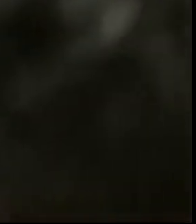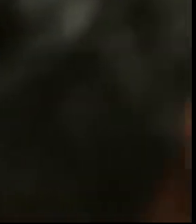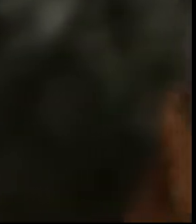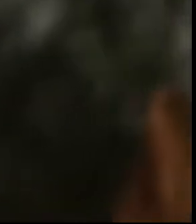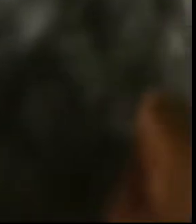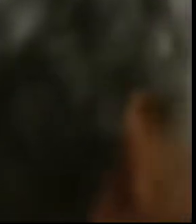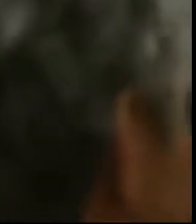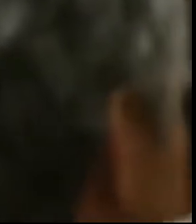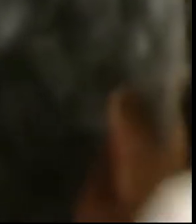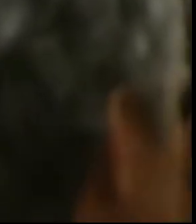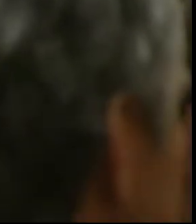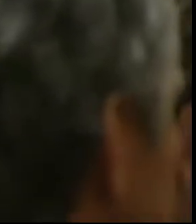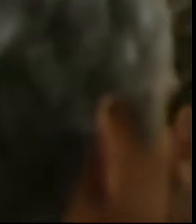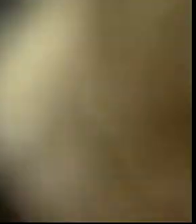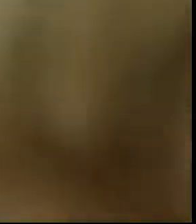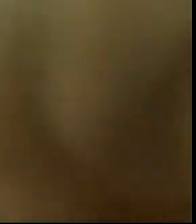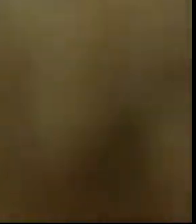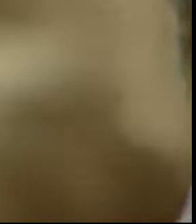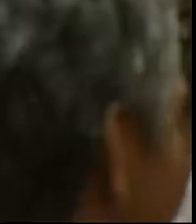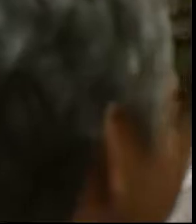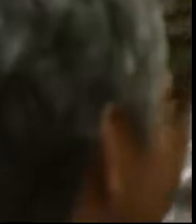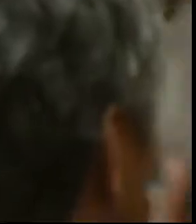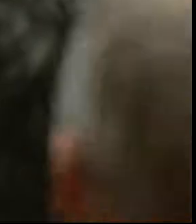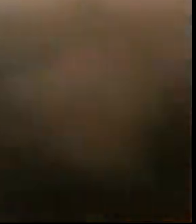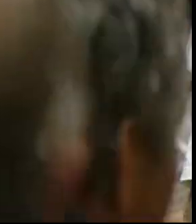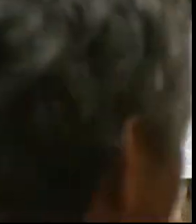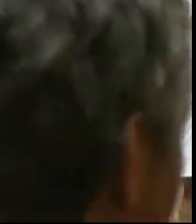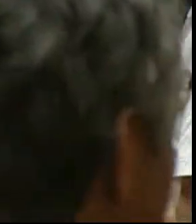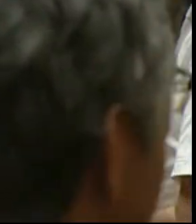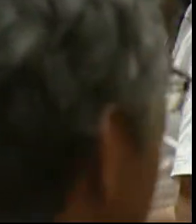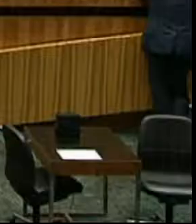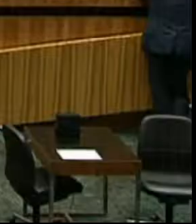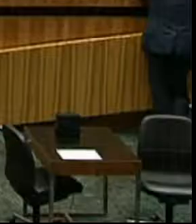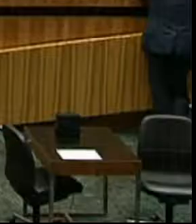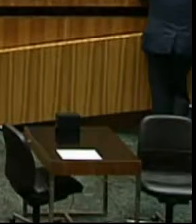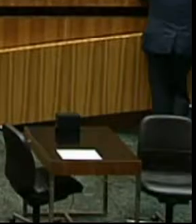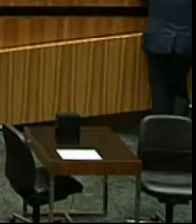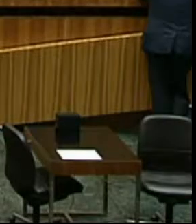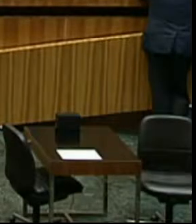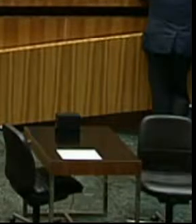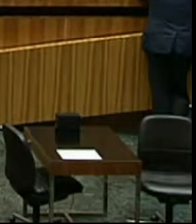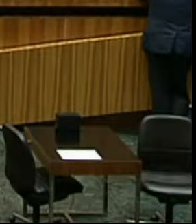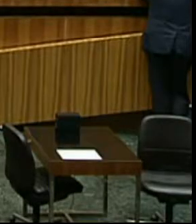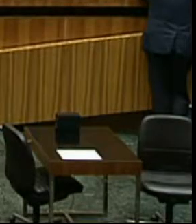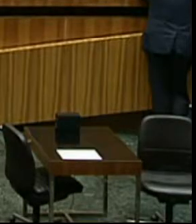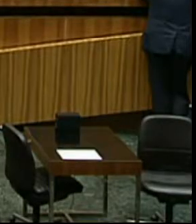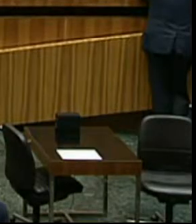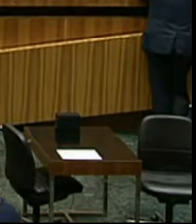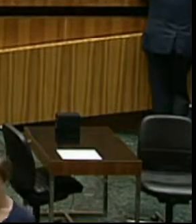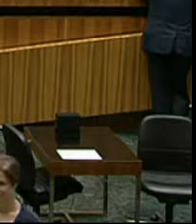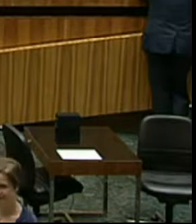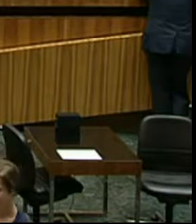Steinbichler, Steinhauser, Strache, Strasser, Strolz, Tamandl, Temessel,